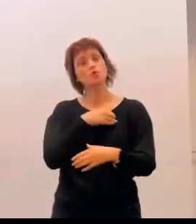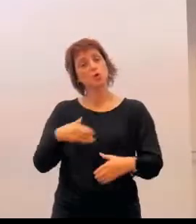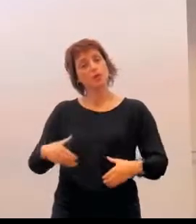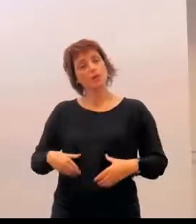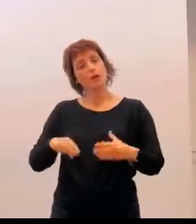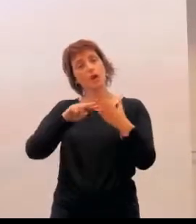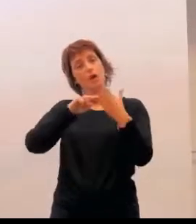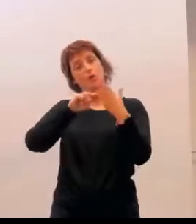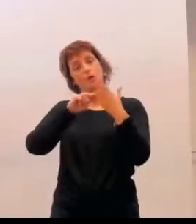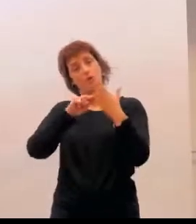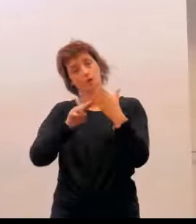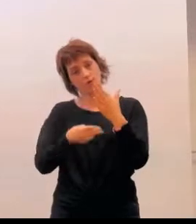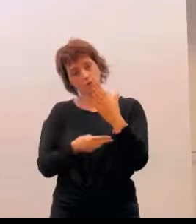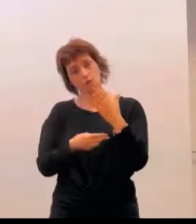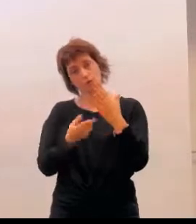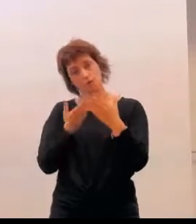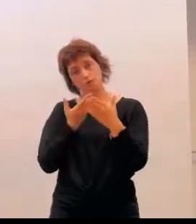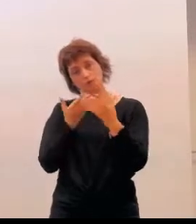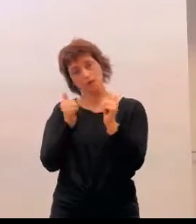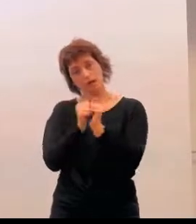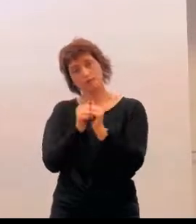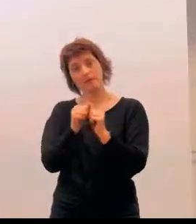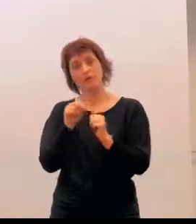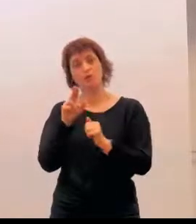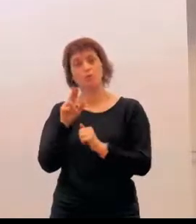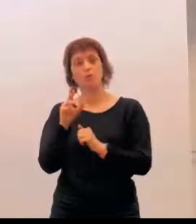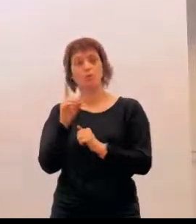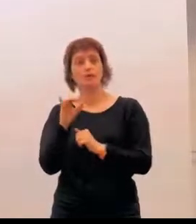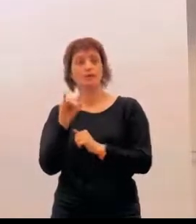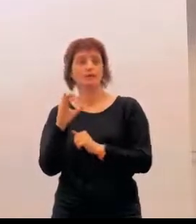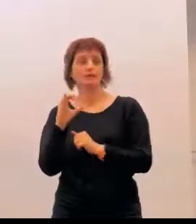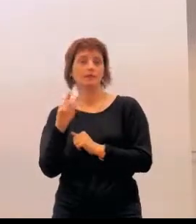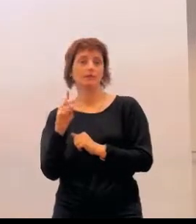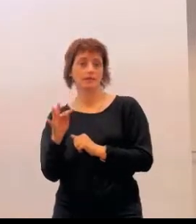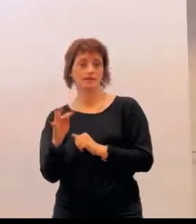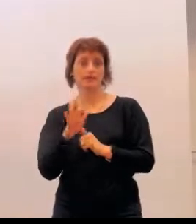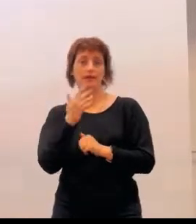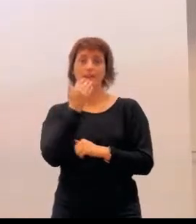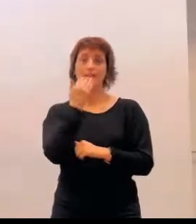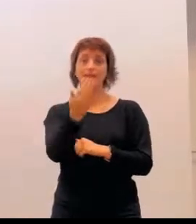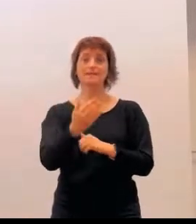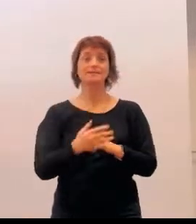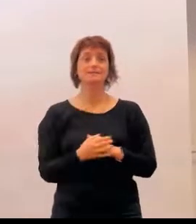convention de subventionnement avec l'UDI-CGT. Merci.